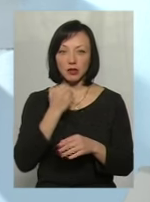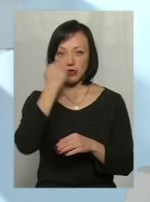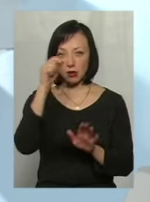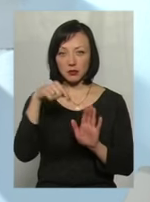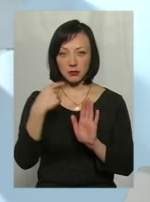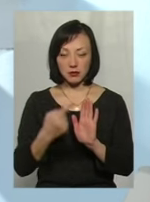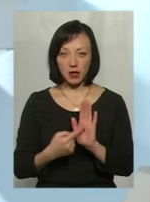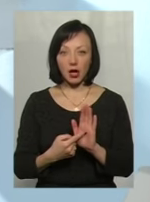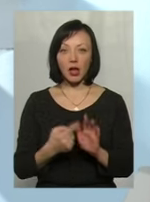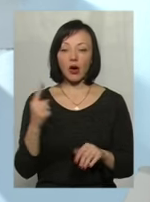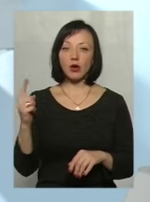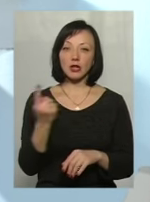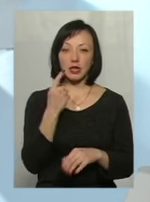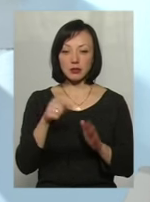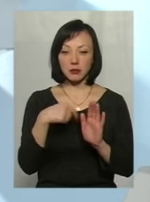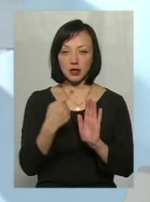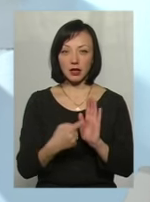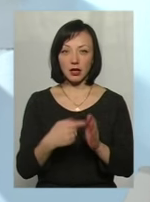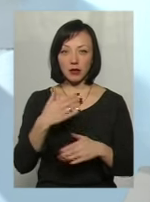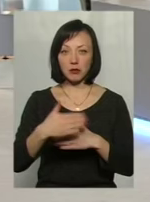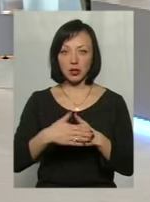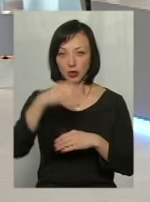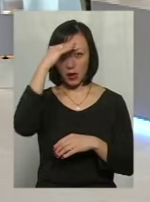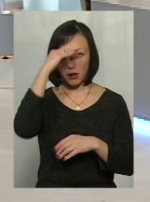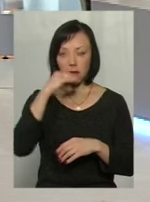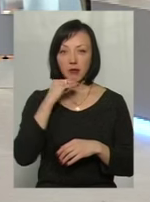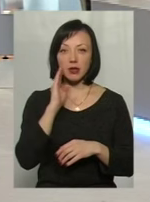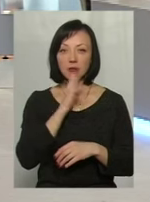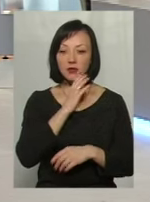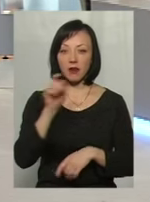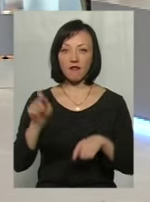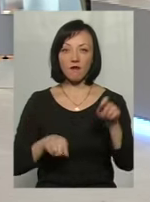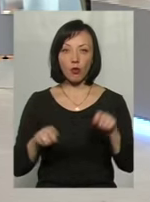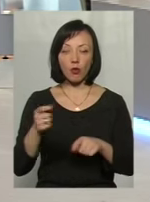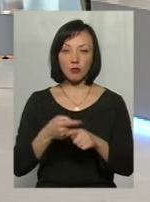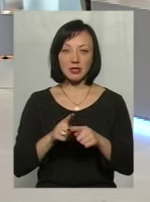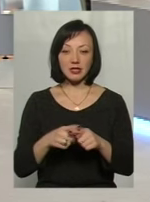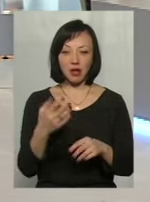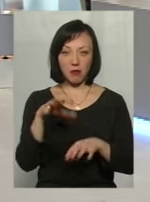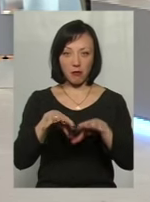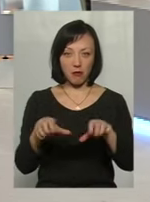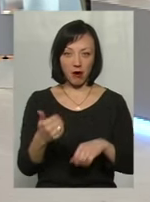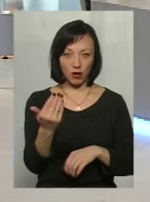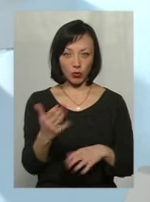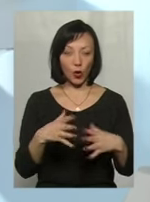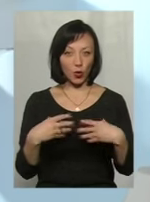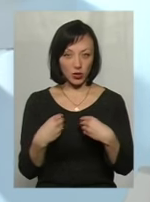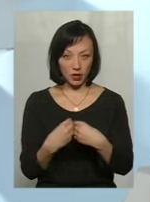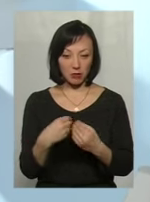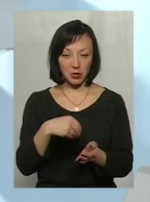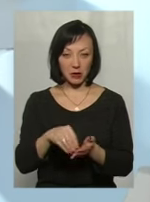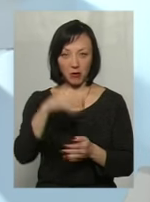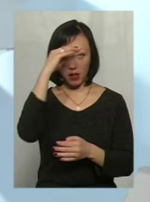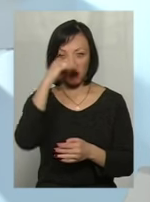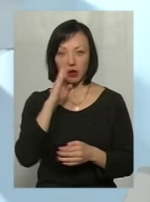буде одне із питань, напевне, на найближчий батьківський форум, оскільки все ж таки це є майно родини, так, яке придбали батьки,